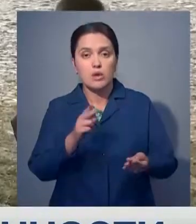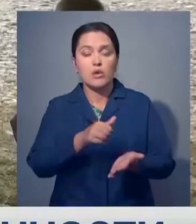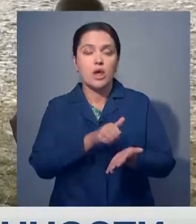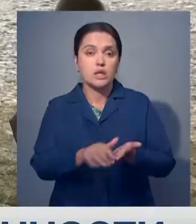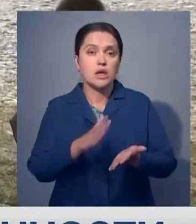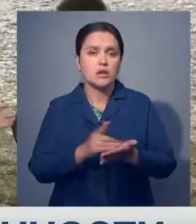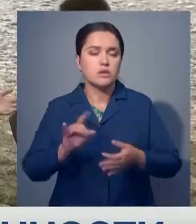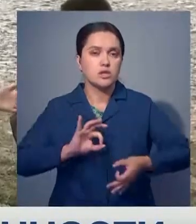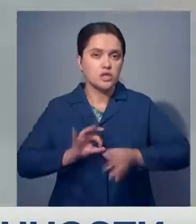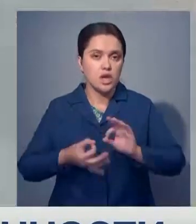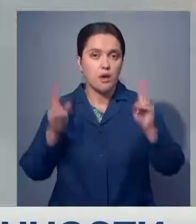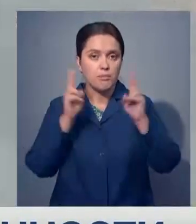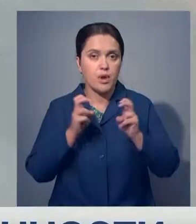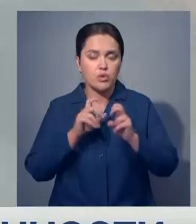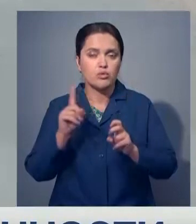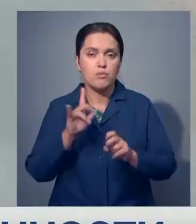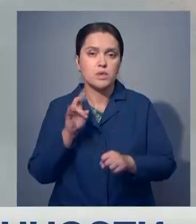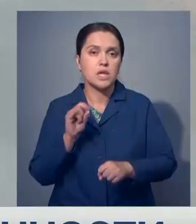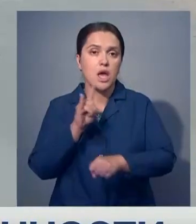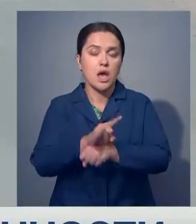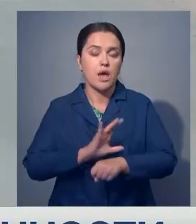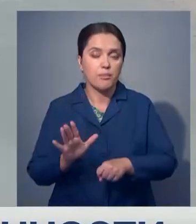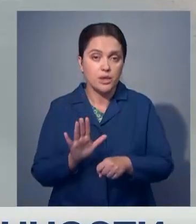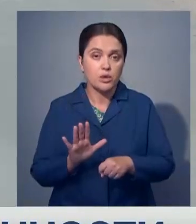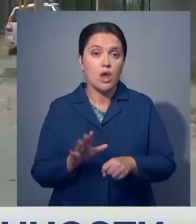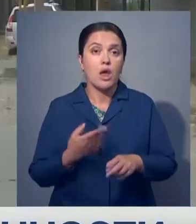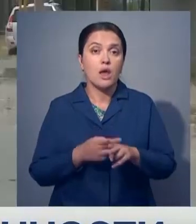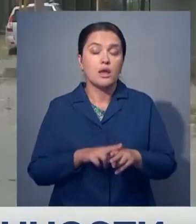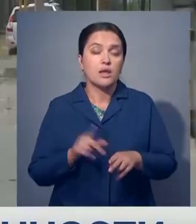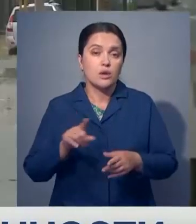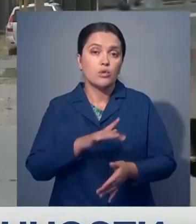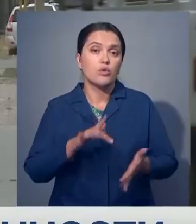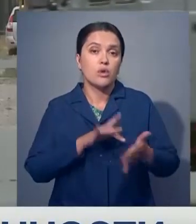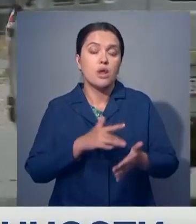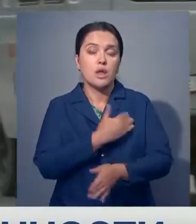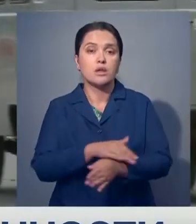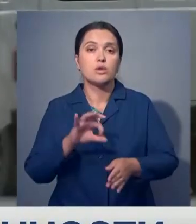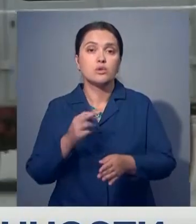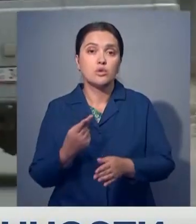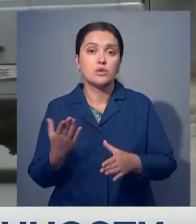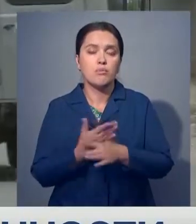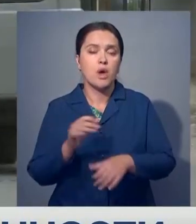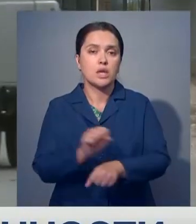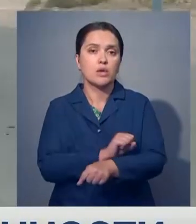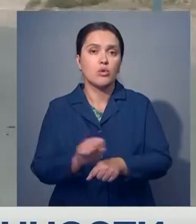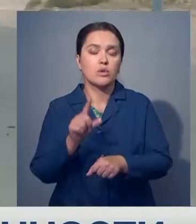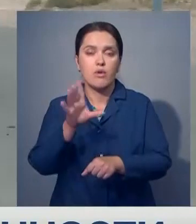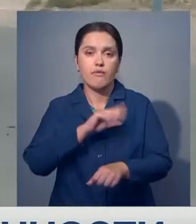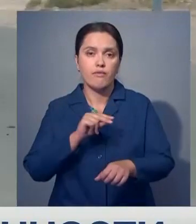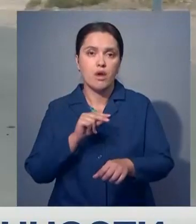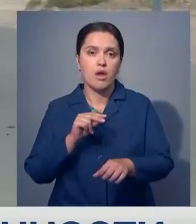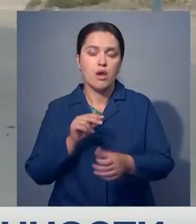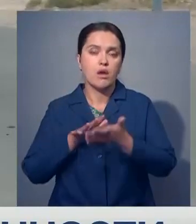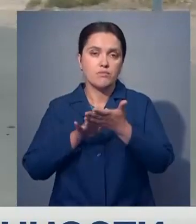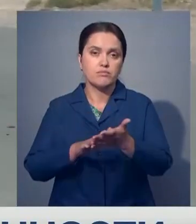Специалисты тщательно проверяют, чтобы не было случаев обмана и иждивенчества. В регионе адресная социальная помощь бьет рекорды по востребованности. Большой